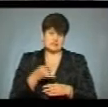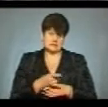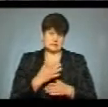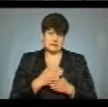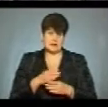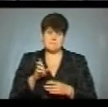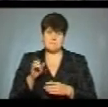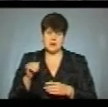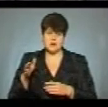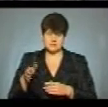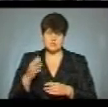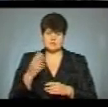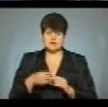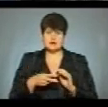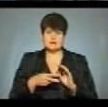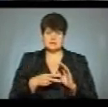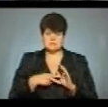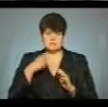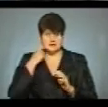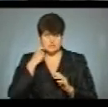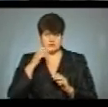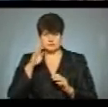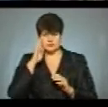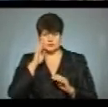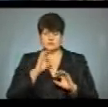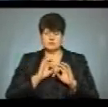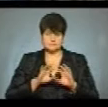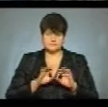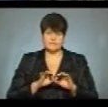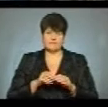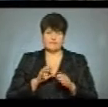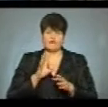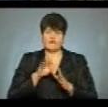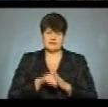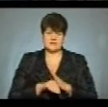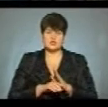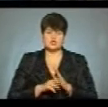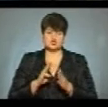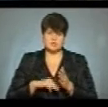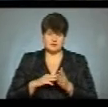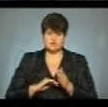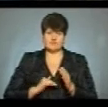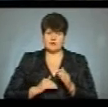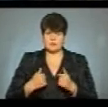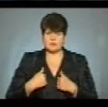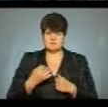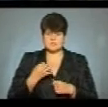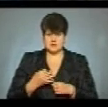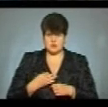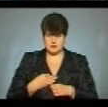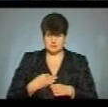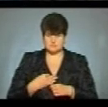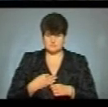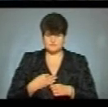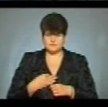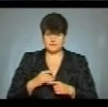машині. 47-річний таксист Ігор Парибус прокоментував введення штрафів так. Якщо фірма нам скаже, що